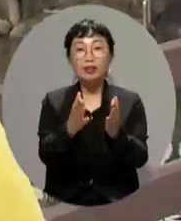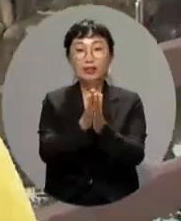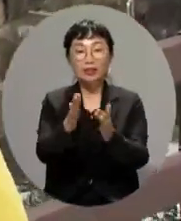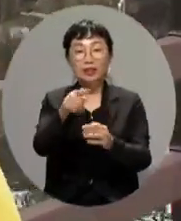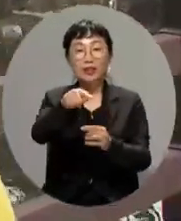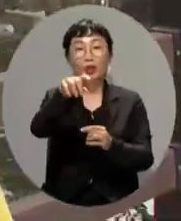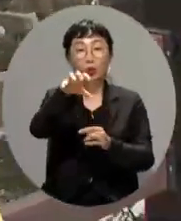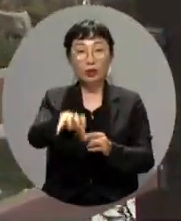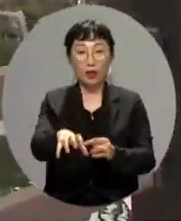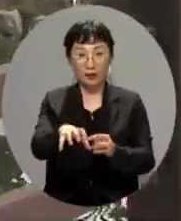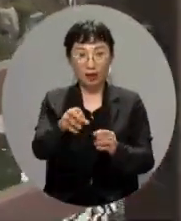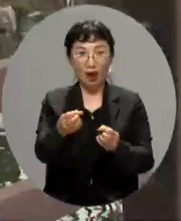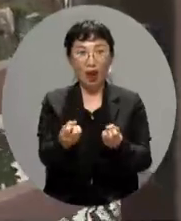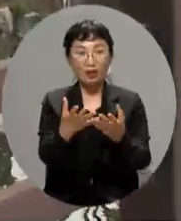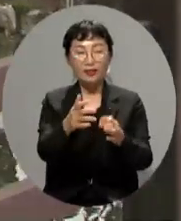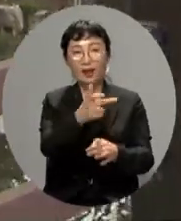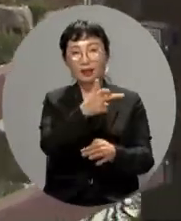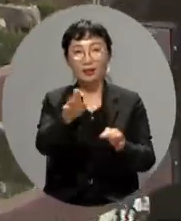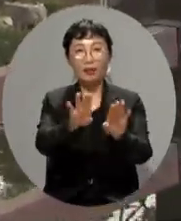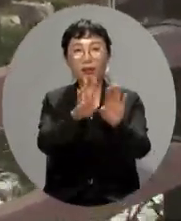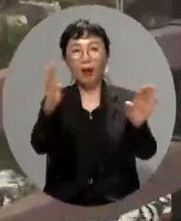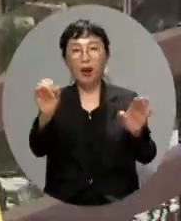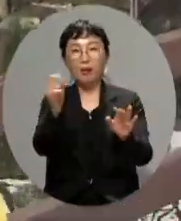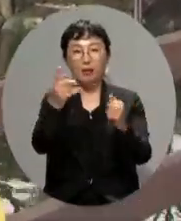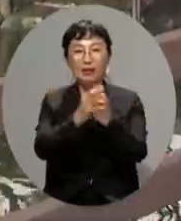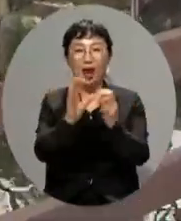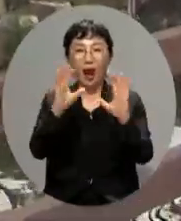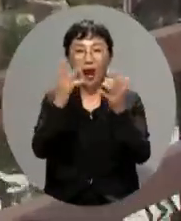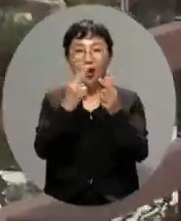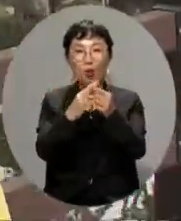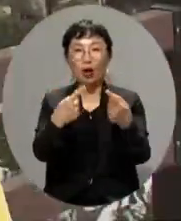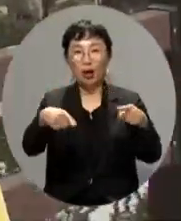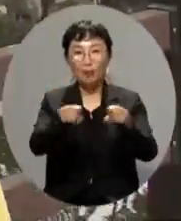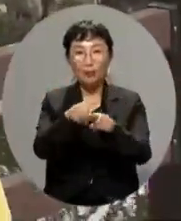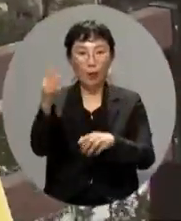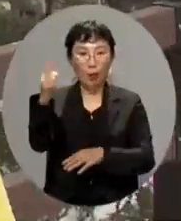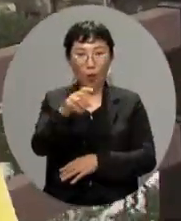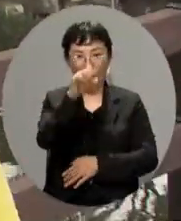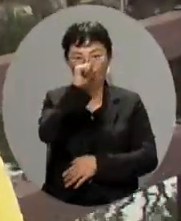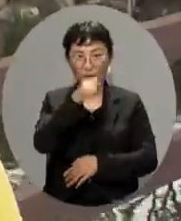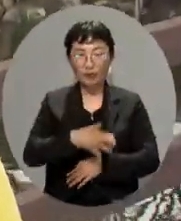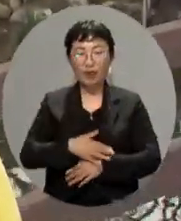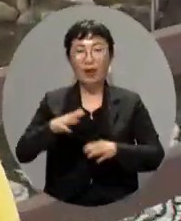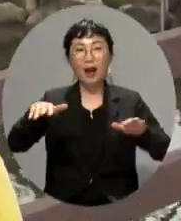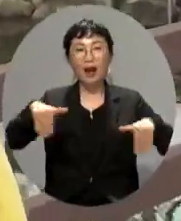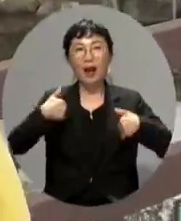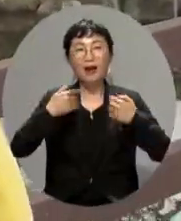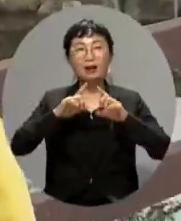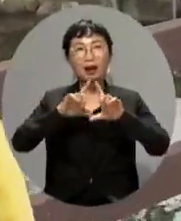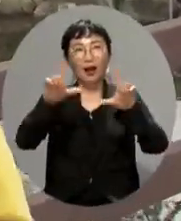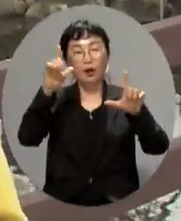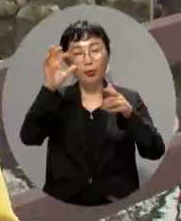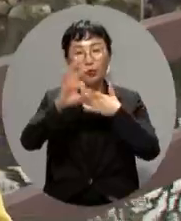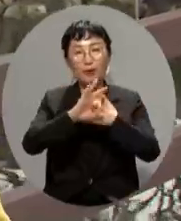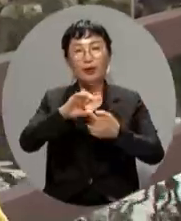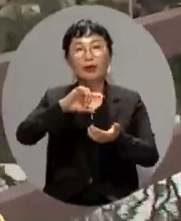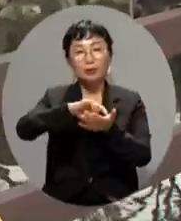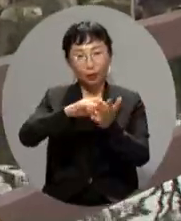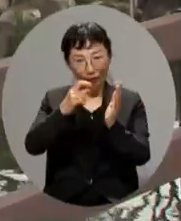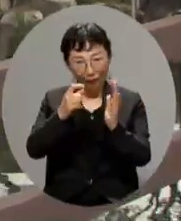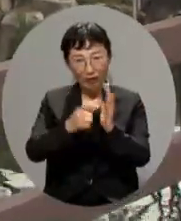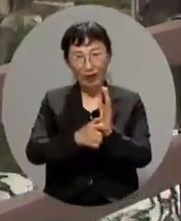이렇게 행사가 크게 다시 열려서 애들 데리고 나오기도 좋고 가을 날씨에 딱